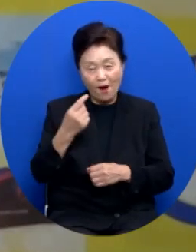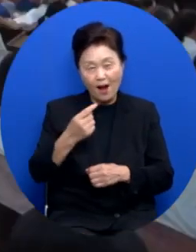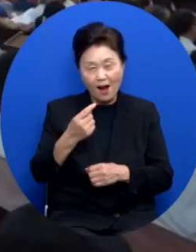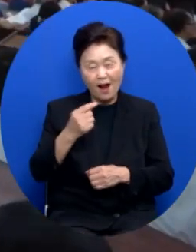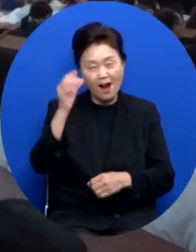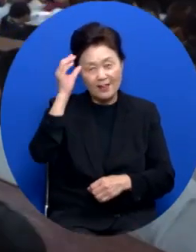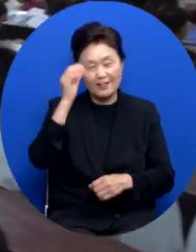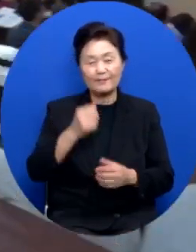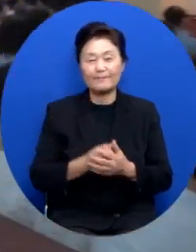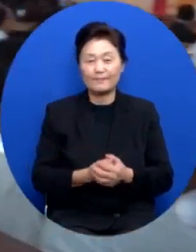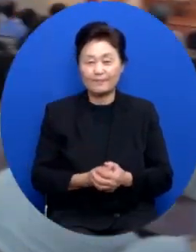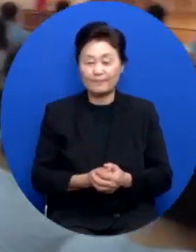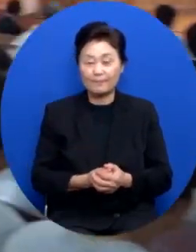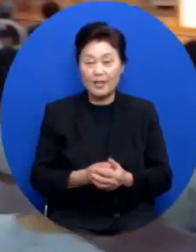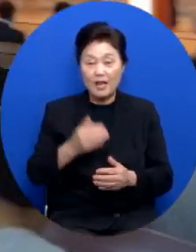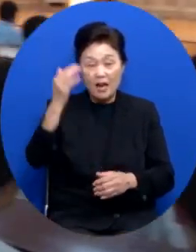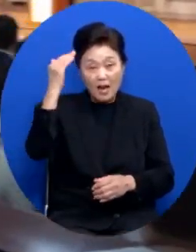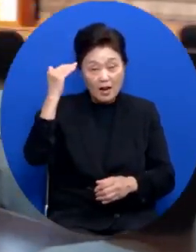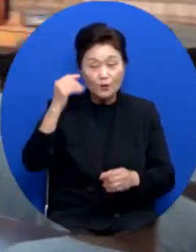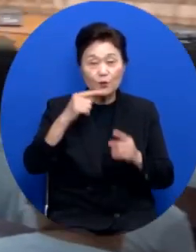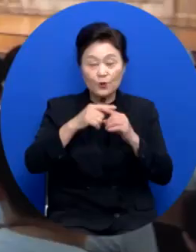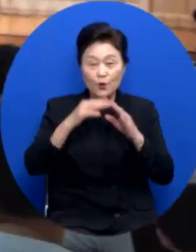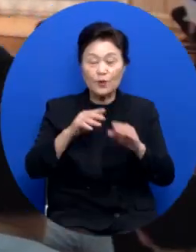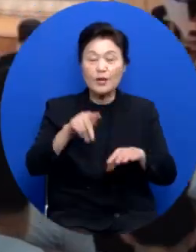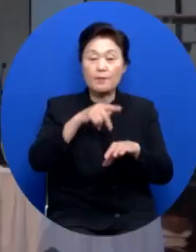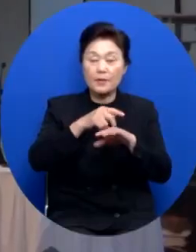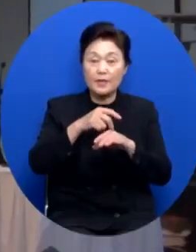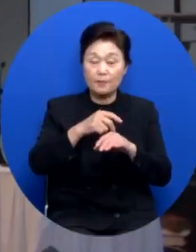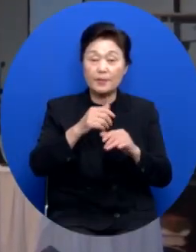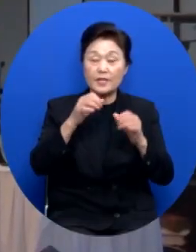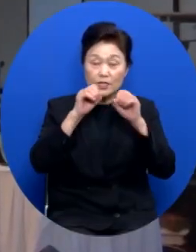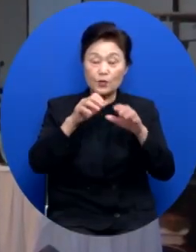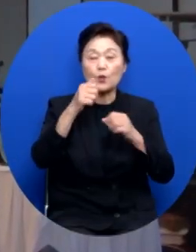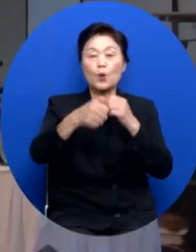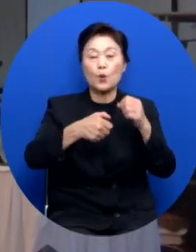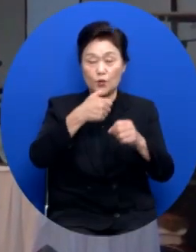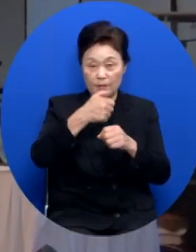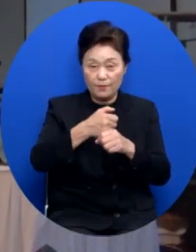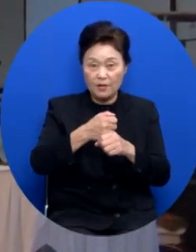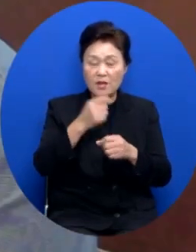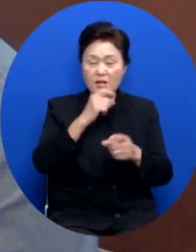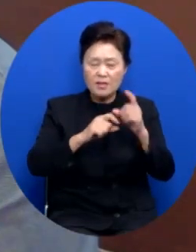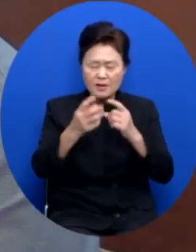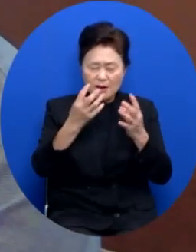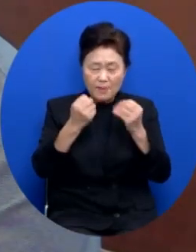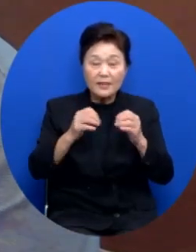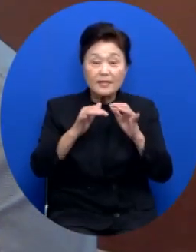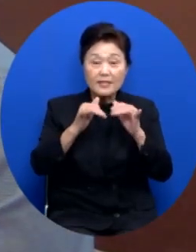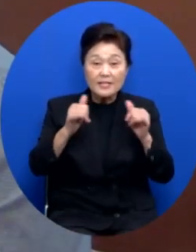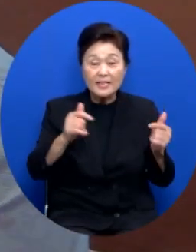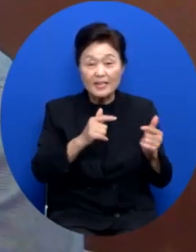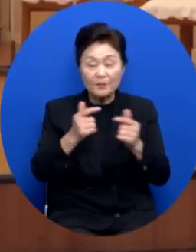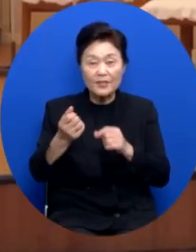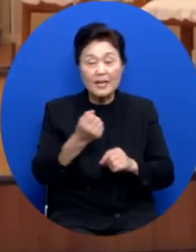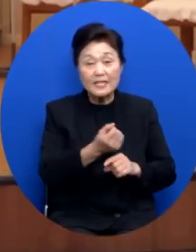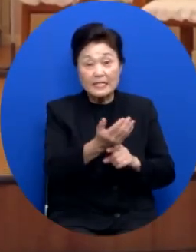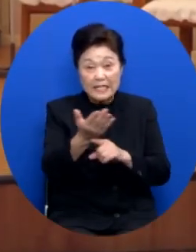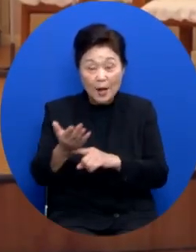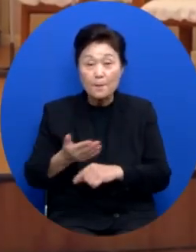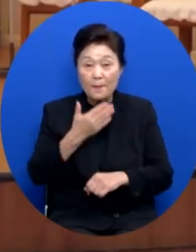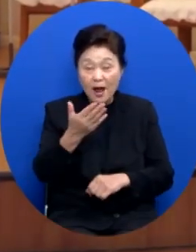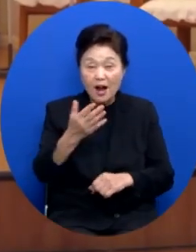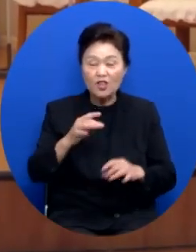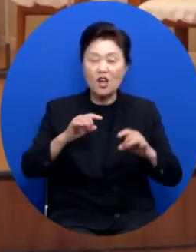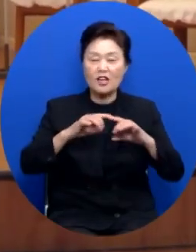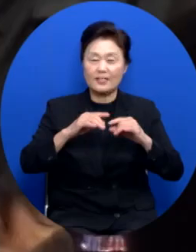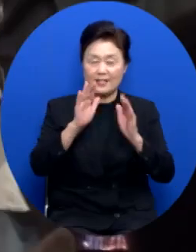소망합니다. 한국교회 필리핀 선교 50년 희년사는 더 많은 이들에게 전해질 수 있도록 전자책으로도